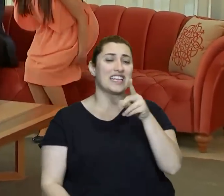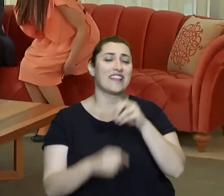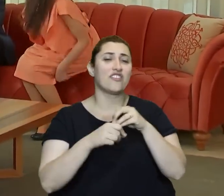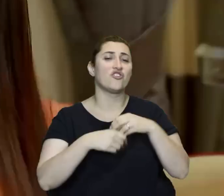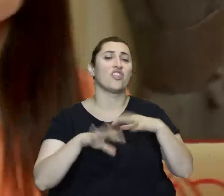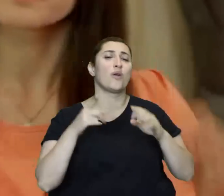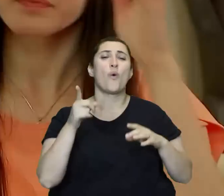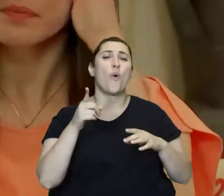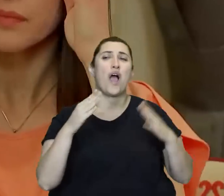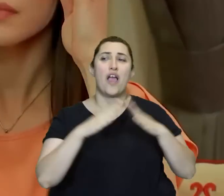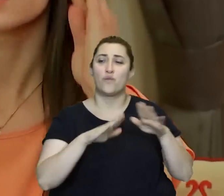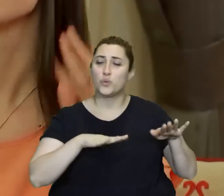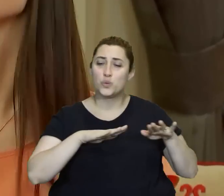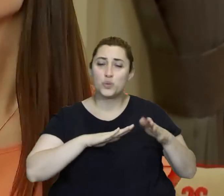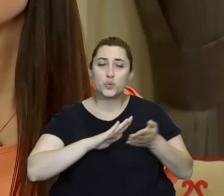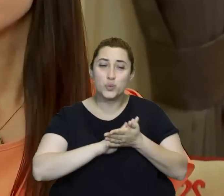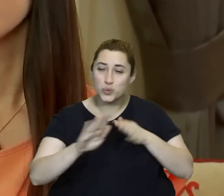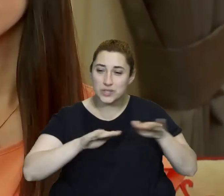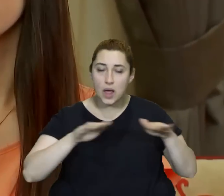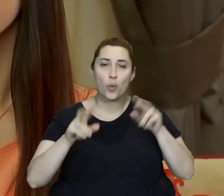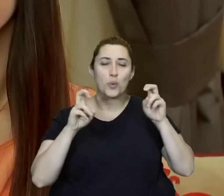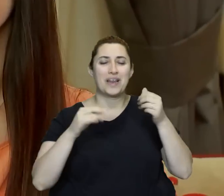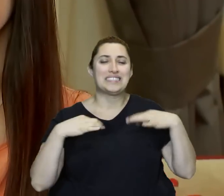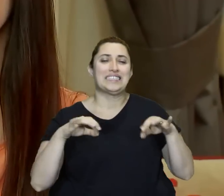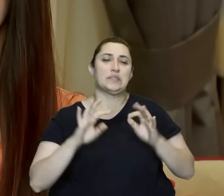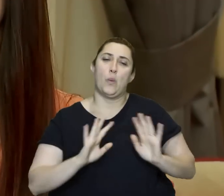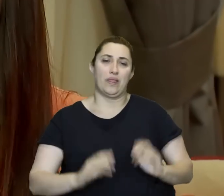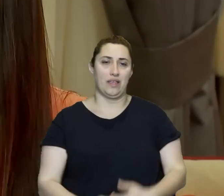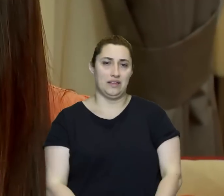değil. Ya o evin düzeni konusunda biraz hassas sadece.